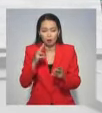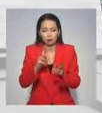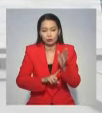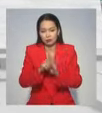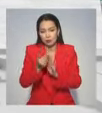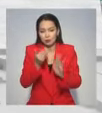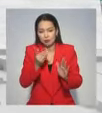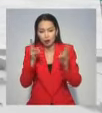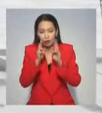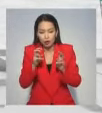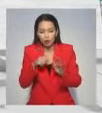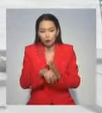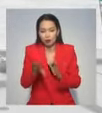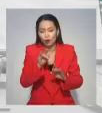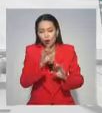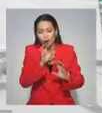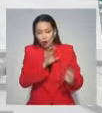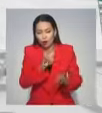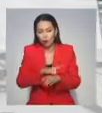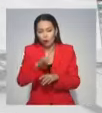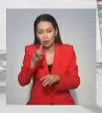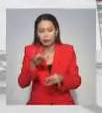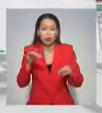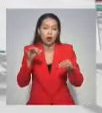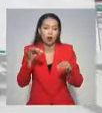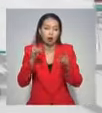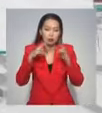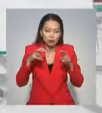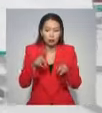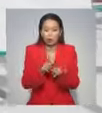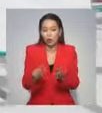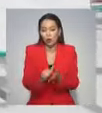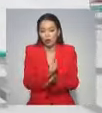Шу қауіпсіздігін қамтамасыз ету мәселелерін талқылады және тексеру жүргізу үшін құжаттар дайындалды.